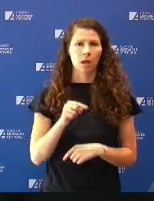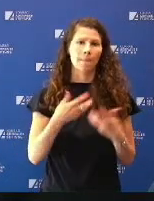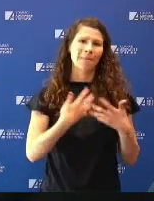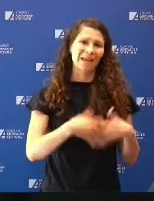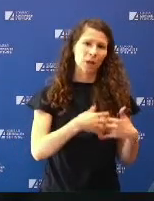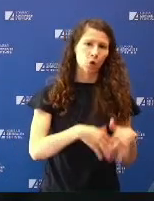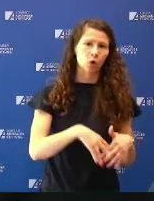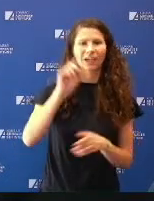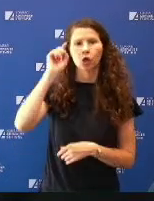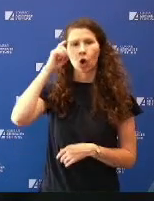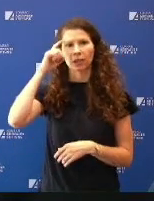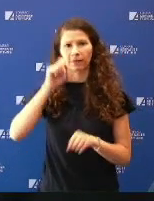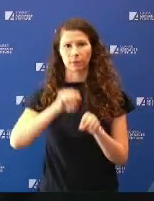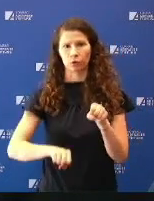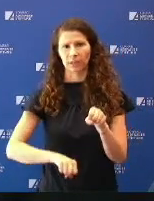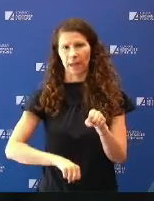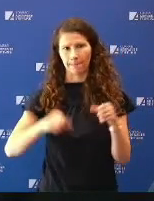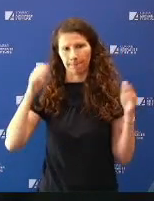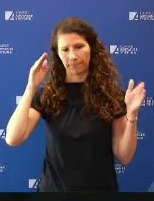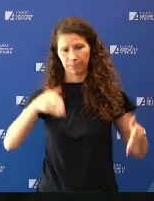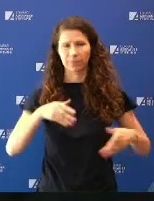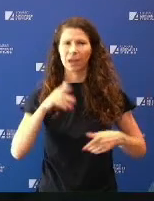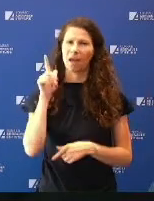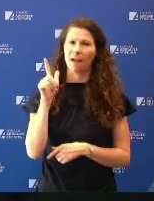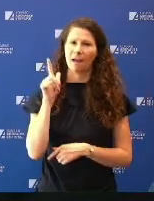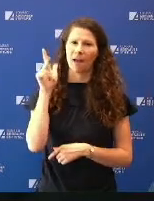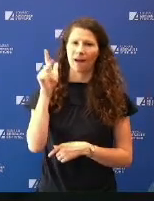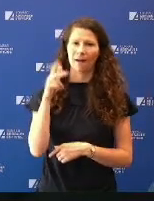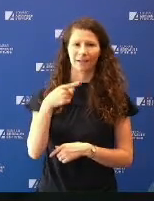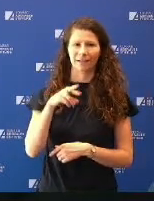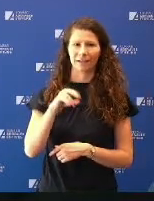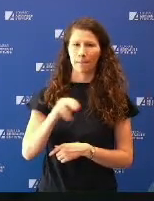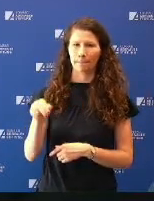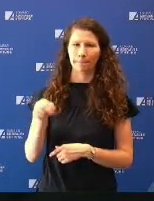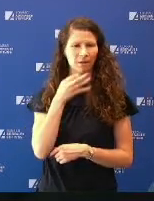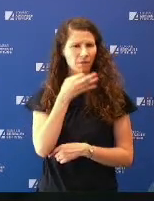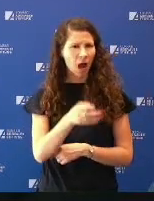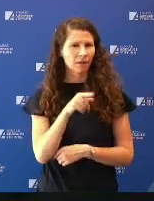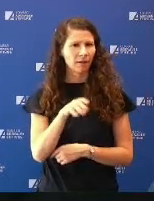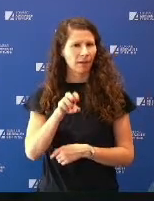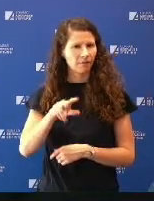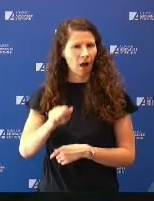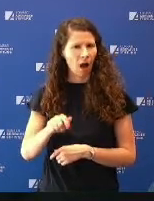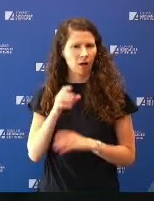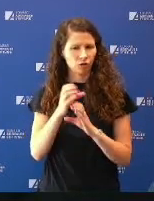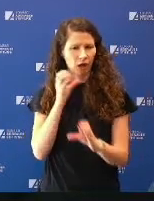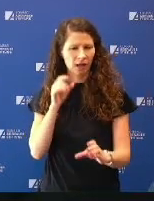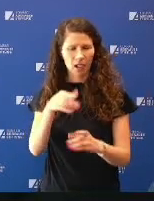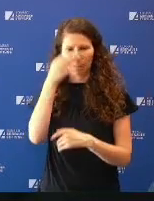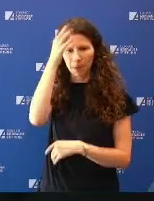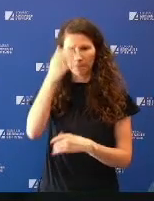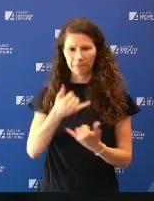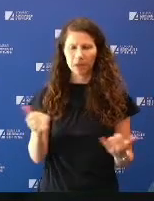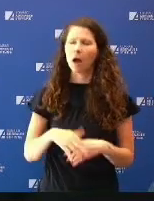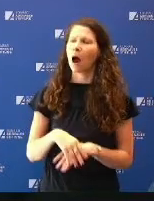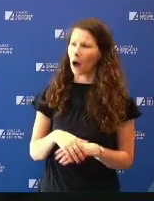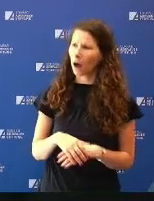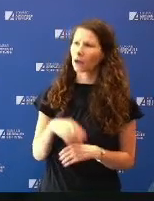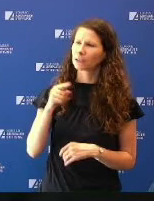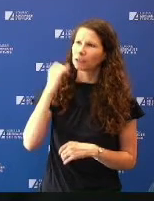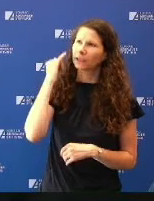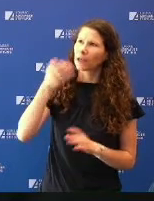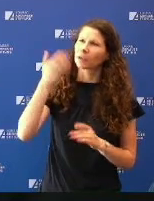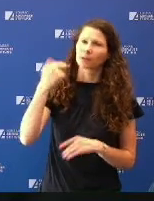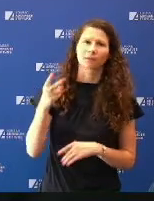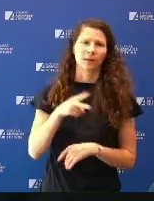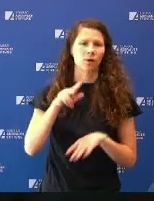kognitive Systeme. Herr Grimm, wie kam es zur Idee der EVA-Shuttles? Ja, also die EVA-Shuttles, die Idee wurde